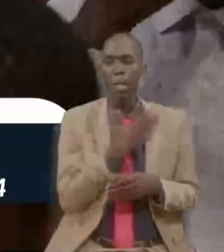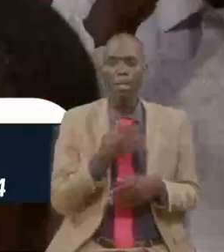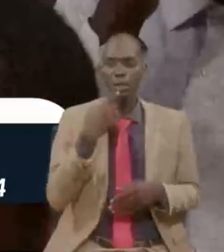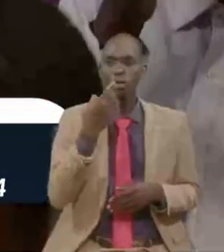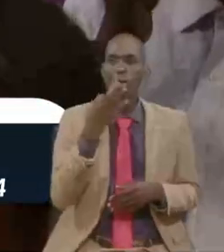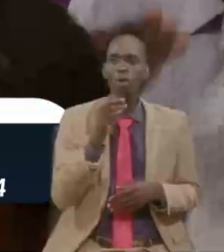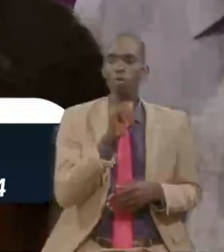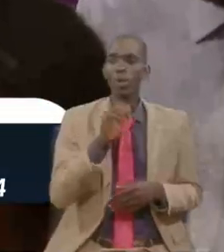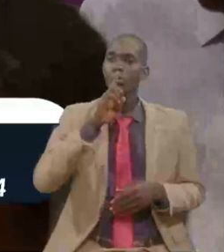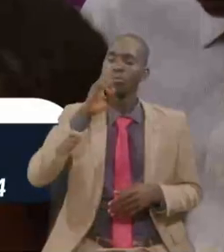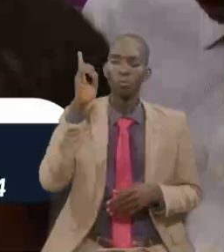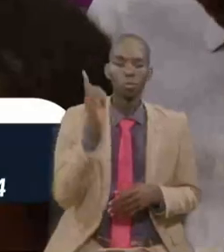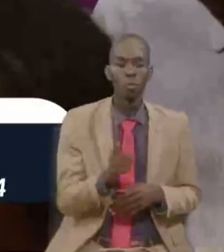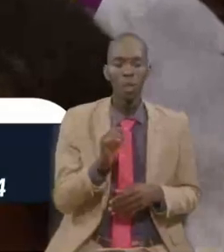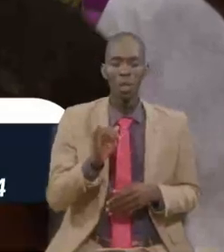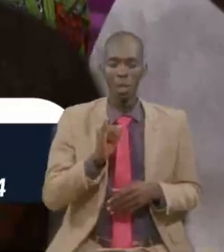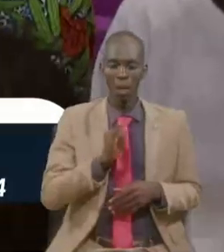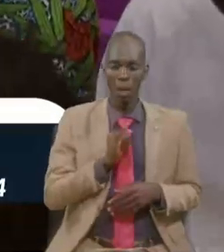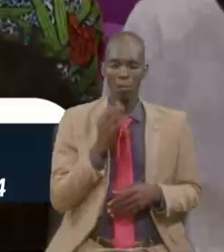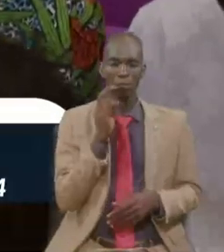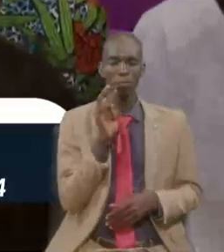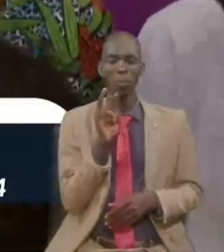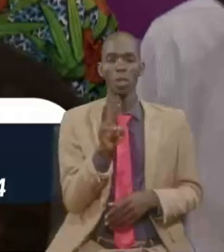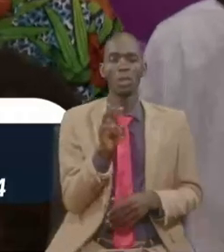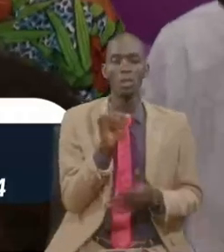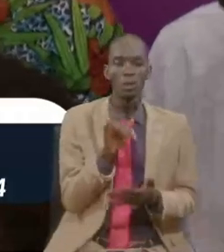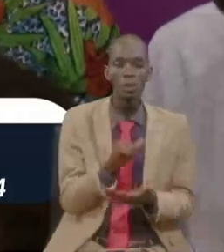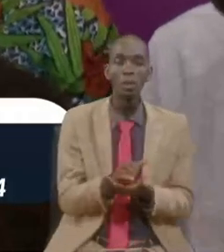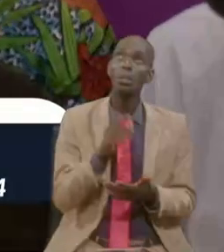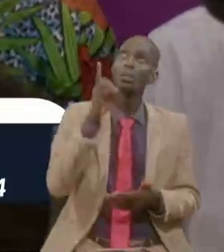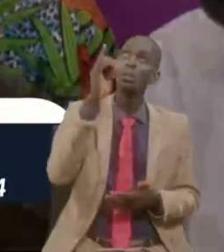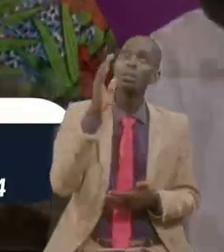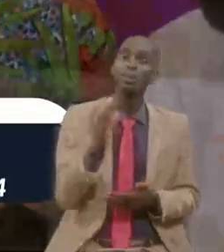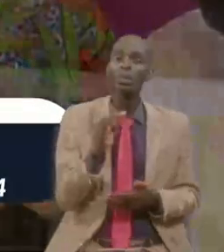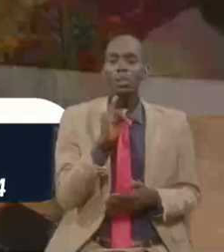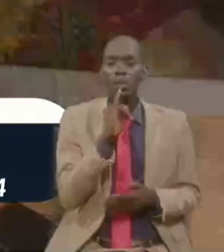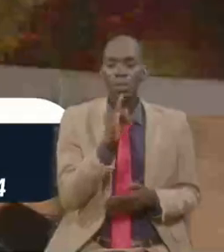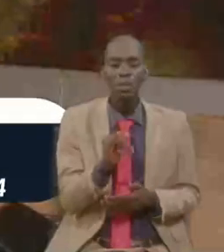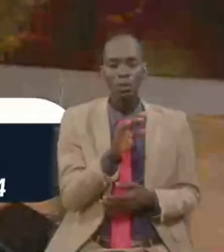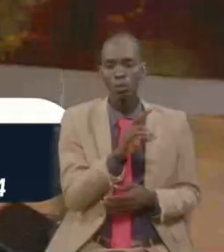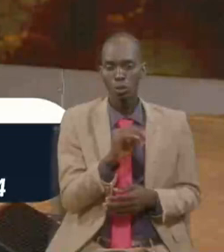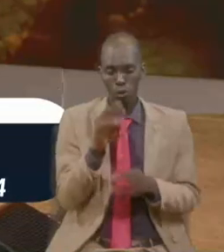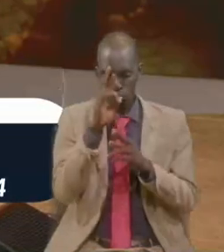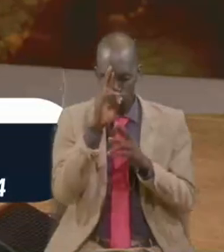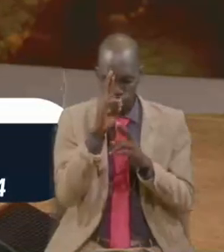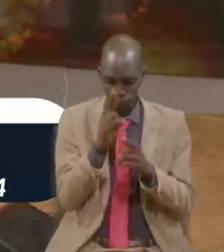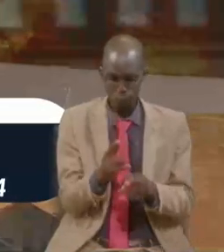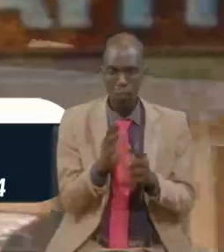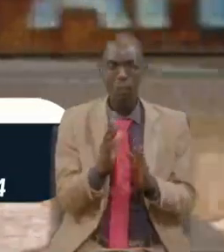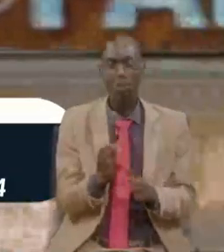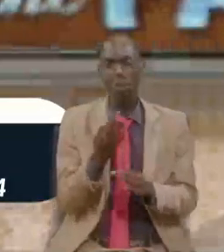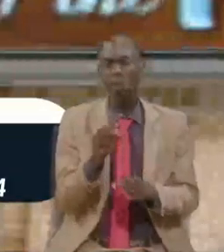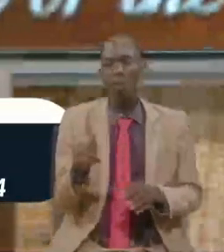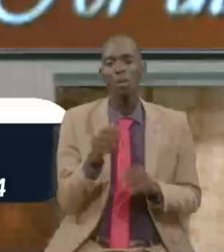Alors Pierre, ouvrant la bouche, dit « En vérité, je reconnais que Dieu ne fait point exception